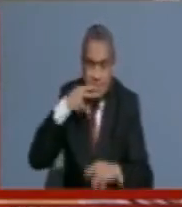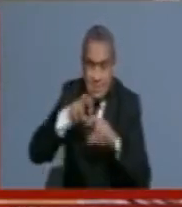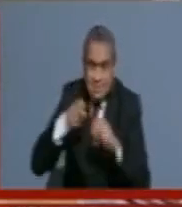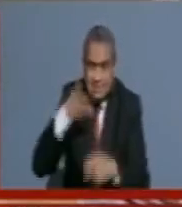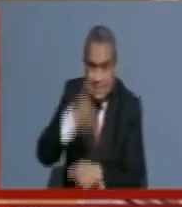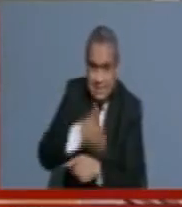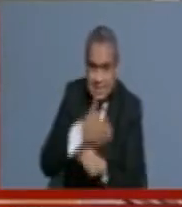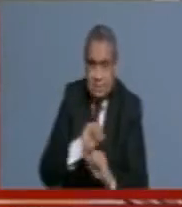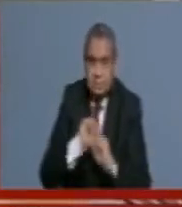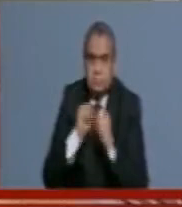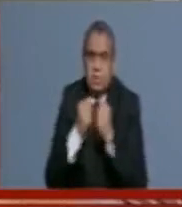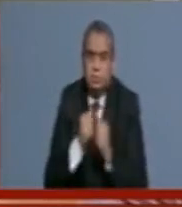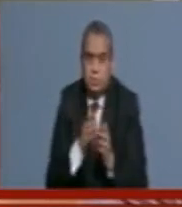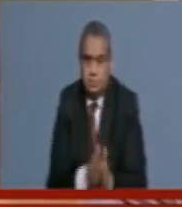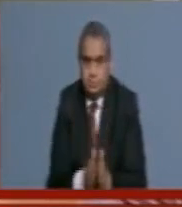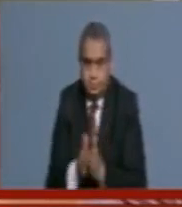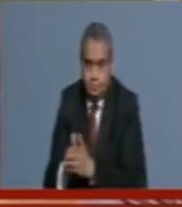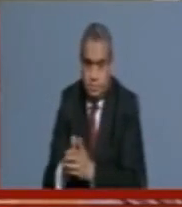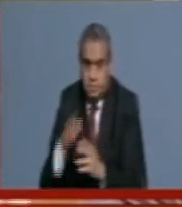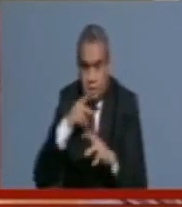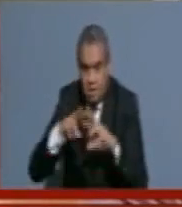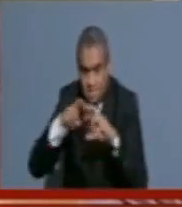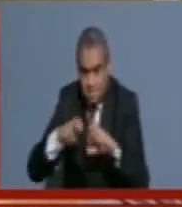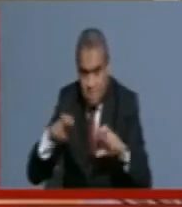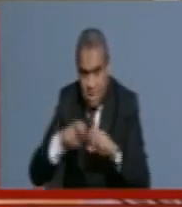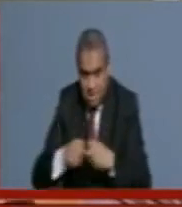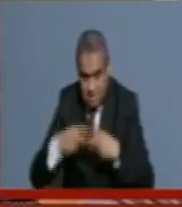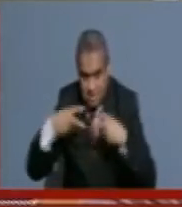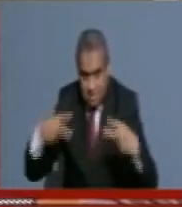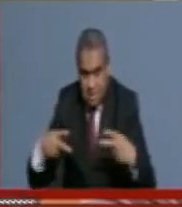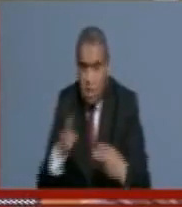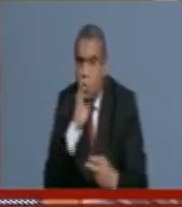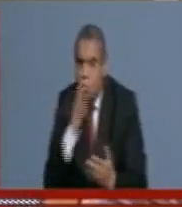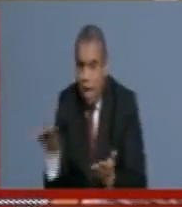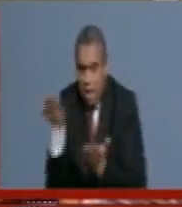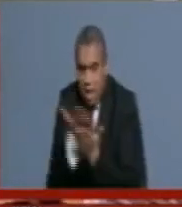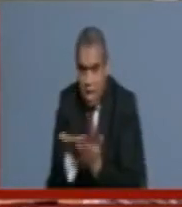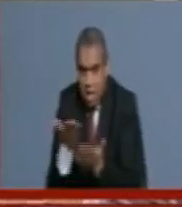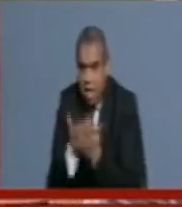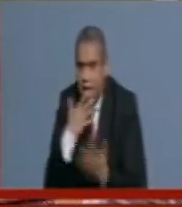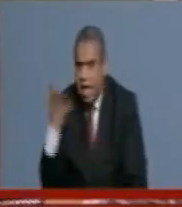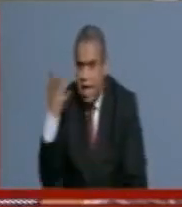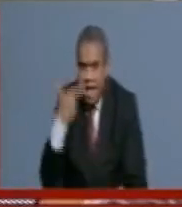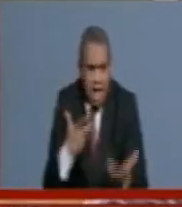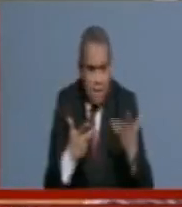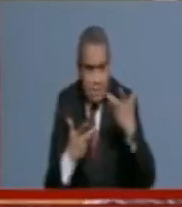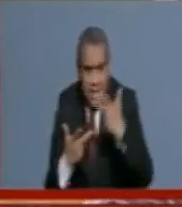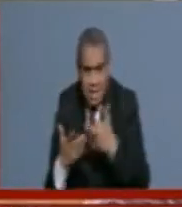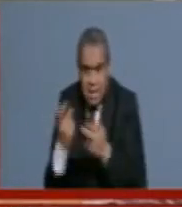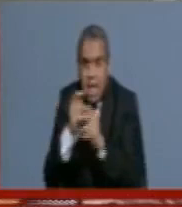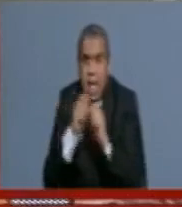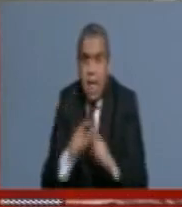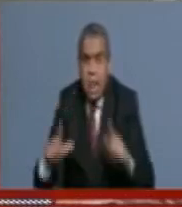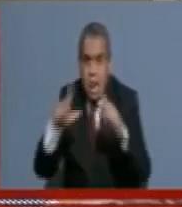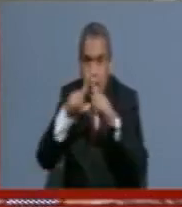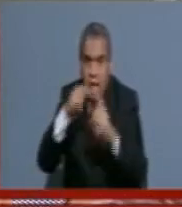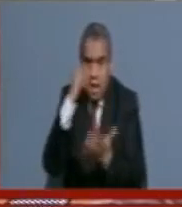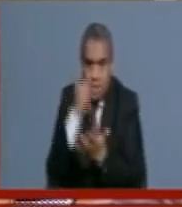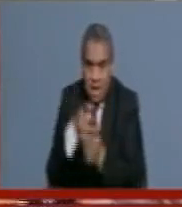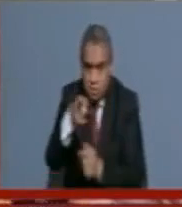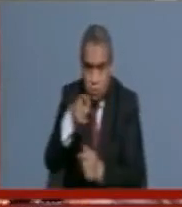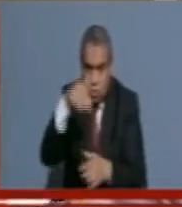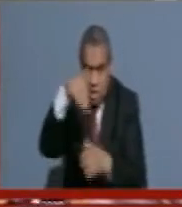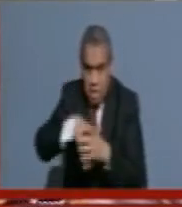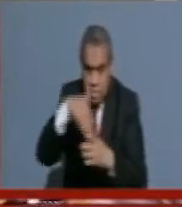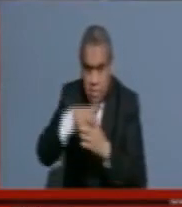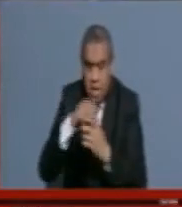انتهت الفرز، تجميع، اللجنة العامة بتعلن الحصر